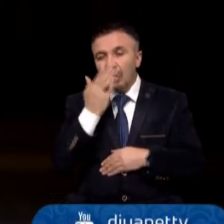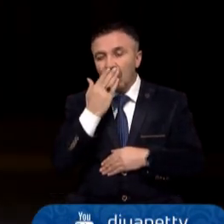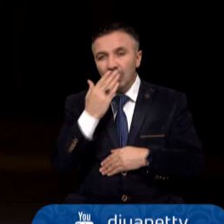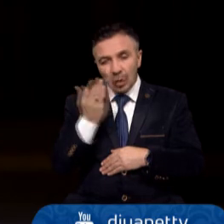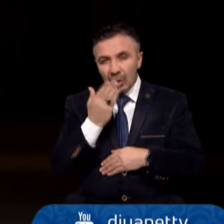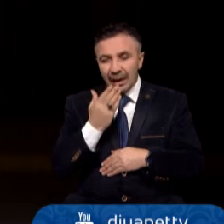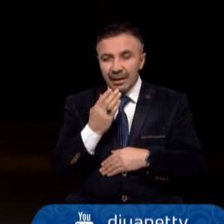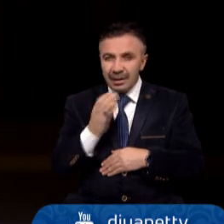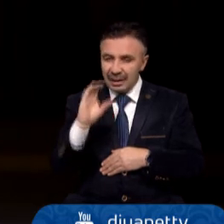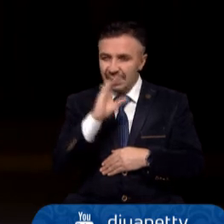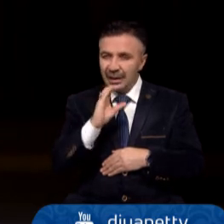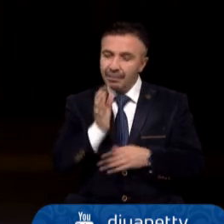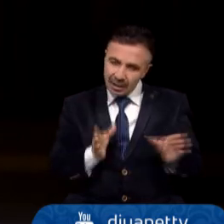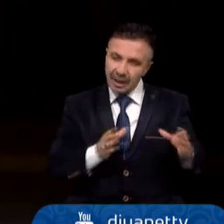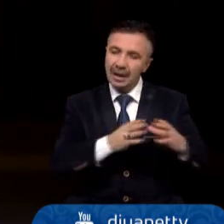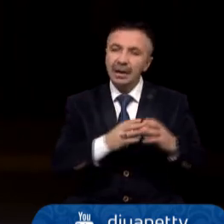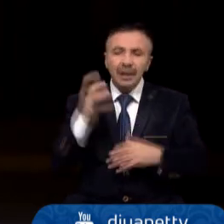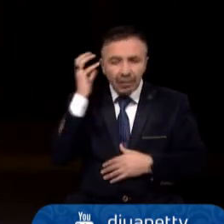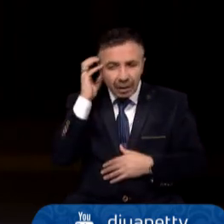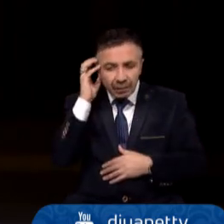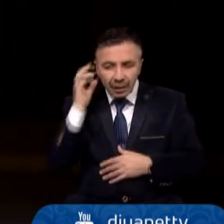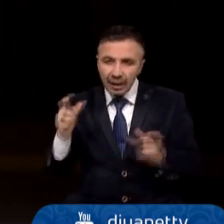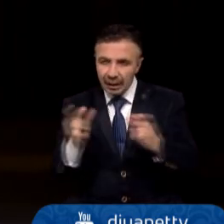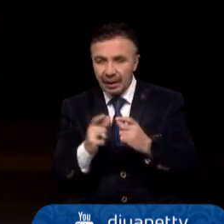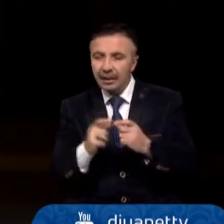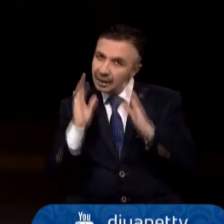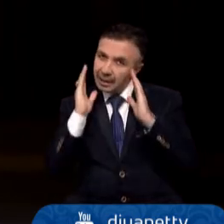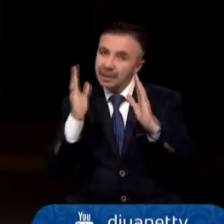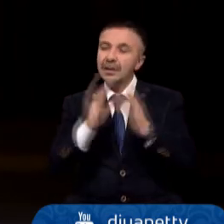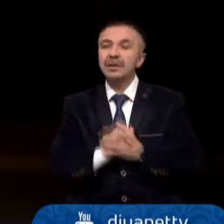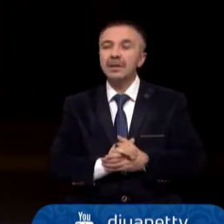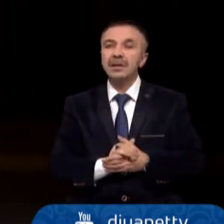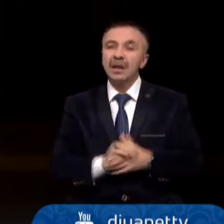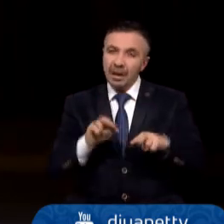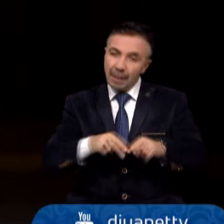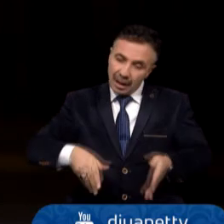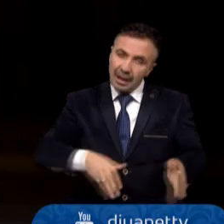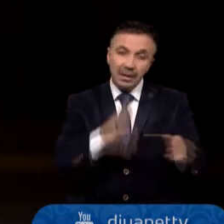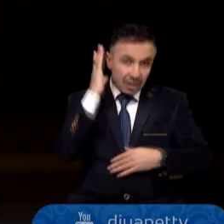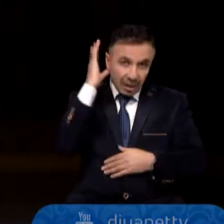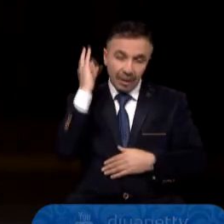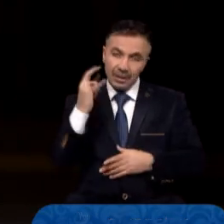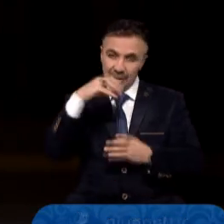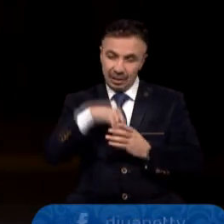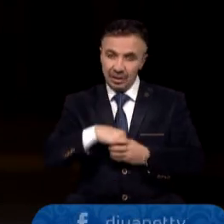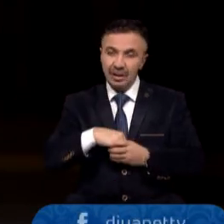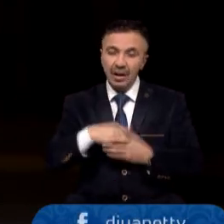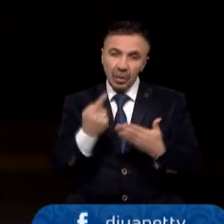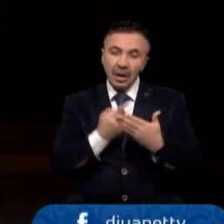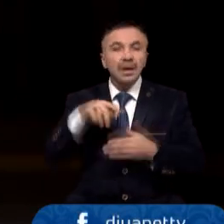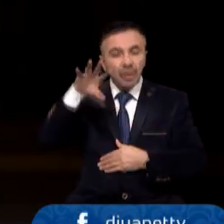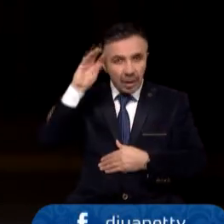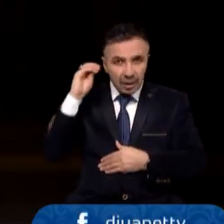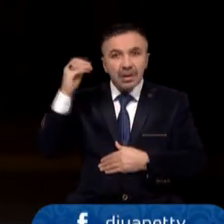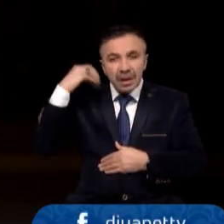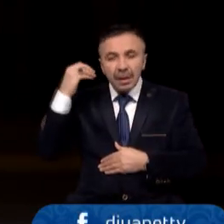İslami cemaatlerin içinde Bulunduğunuz derneklere vakıflara gittiniz mahallenizin Camisi'nde Kuranı